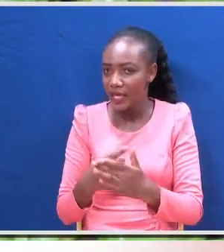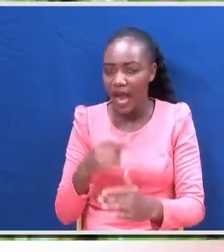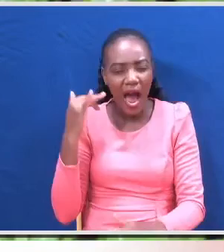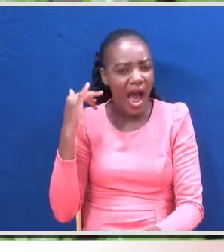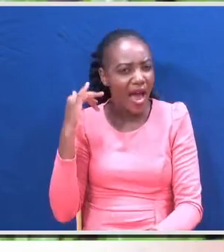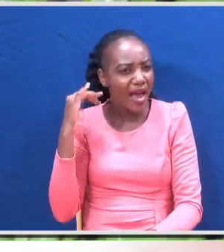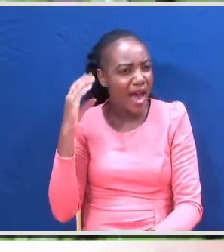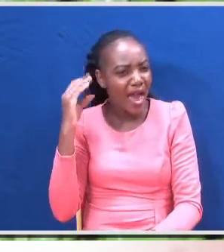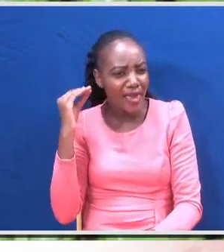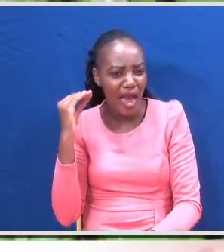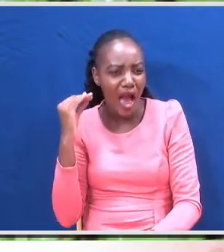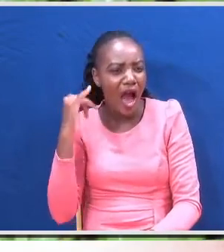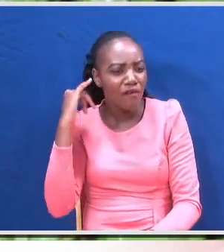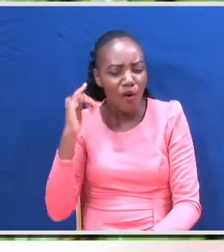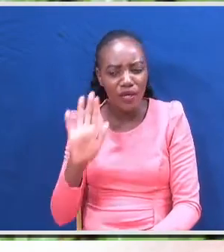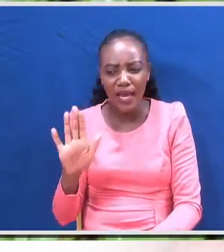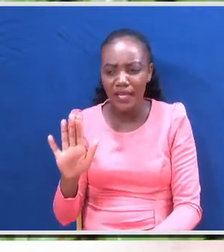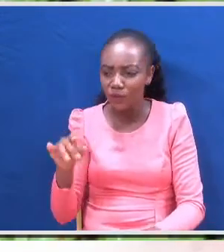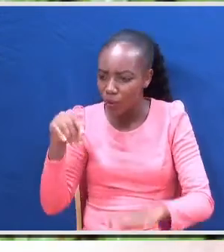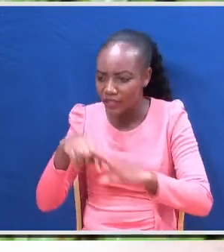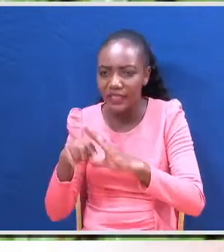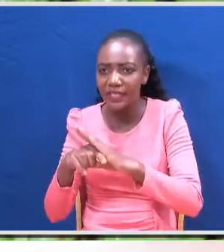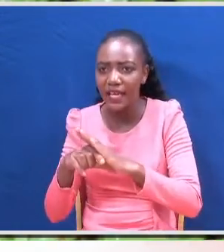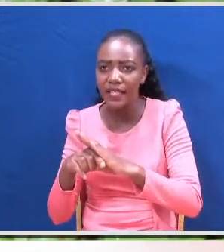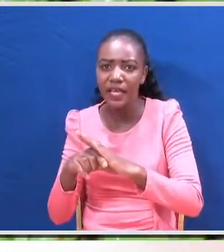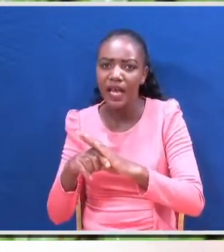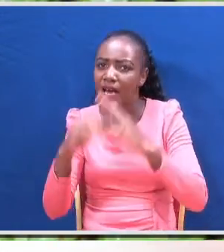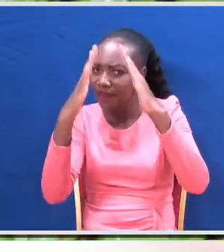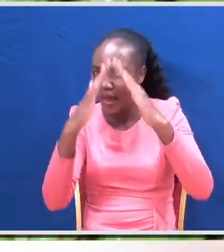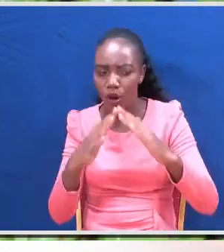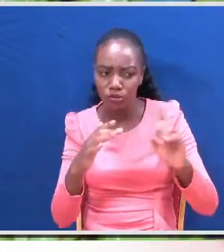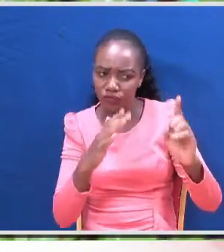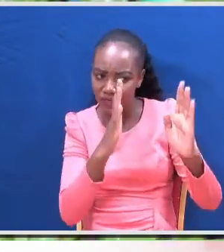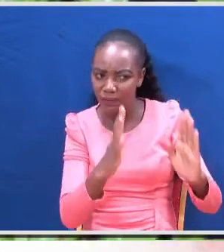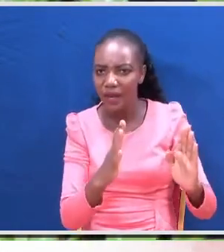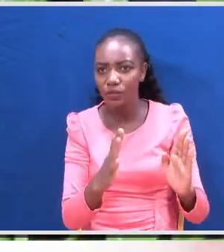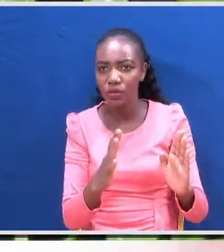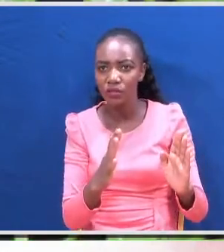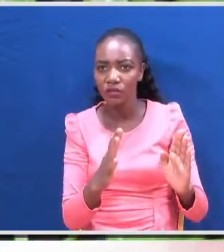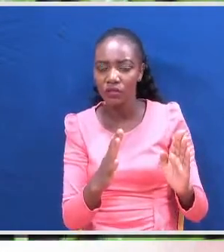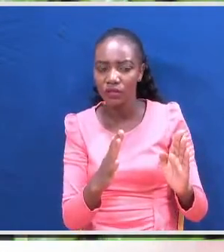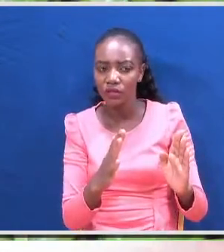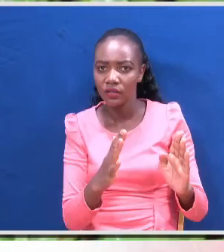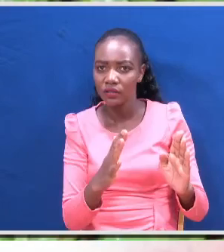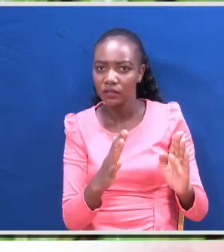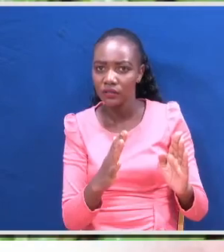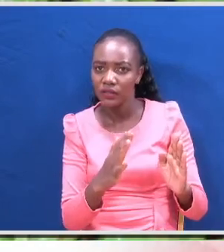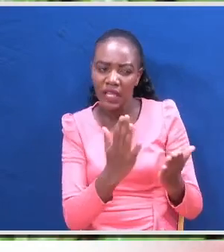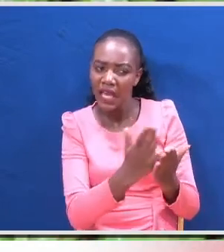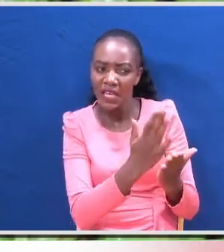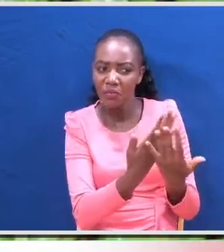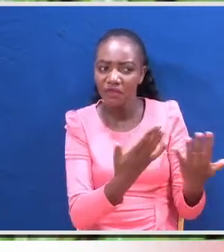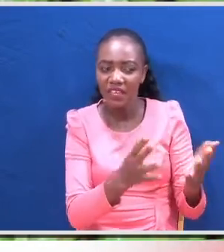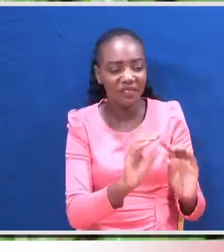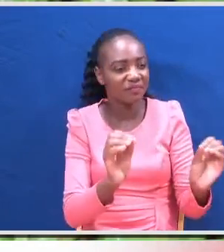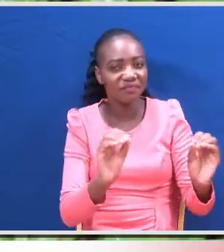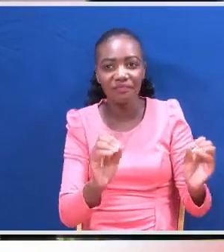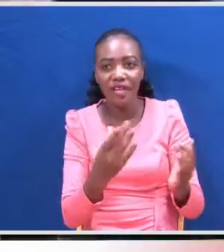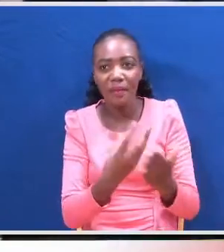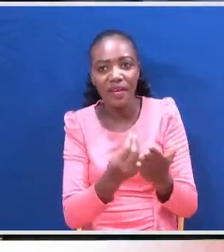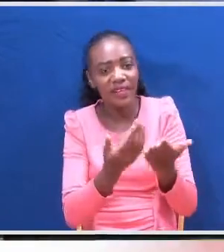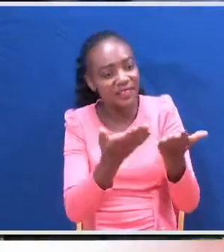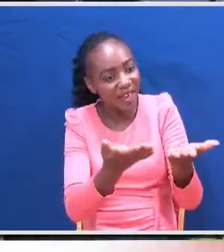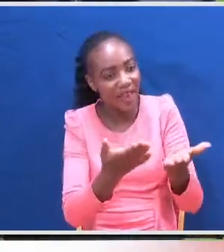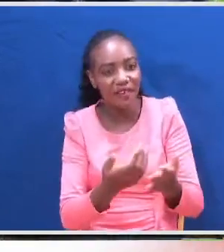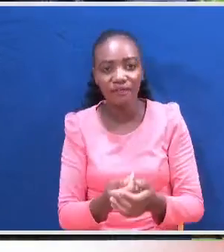huko kwa kijana, nyumba yenye kijana alikuwa analala. Ilikuwa hapo juu ya meza. Hajatoa kitu, zote pesa ziko, kila kitu